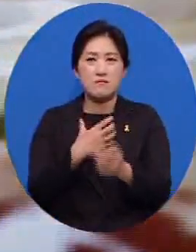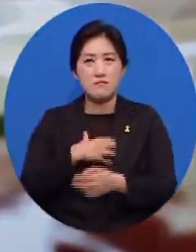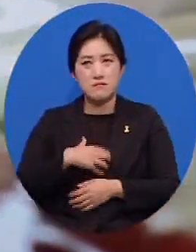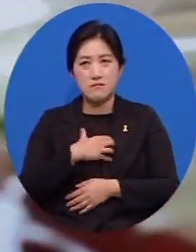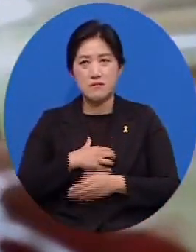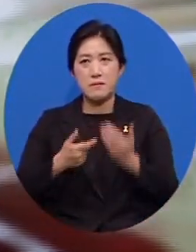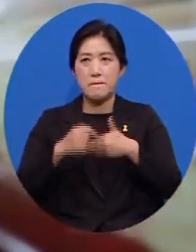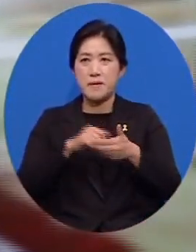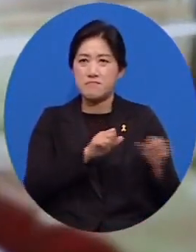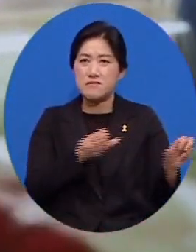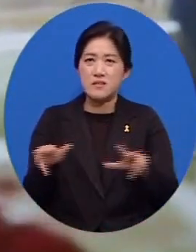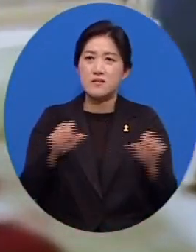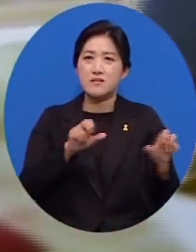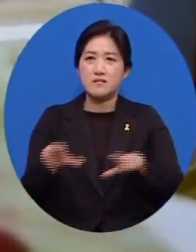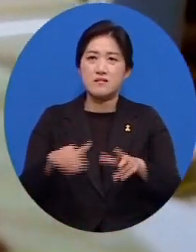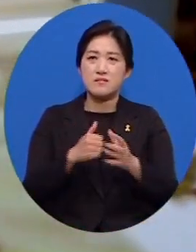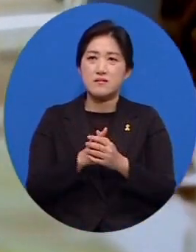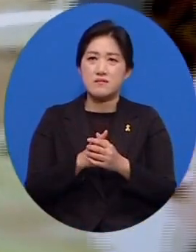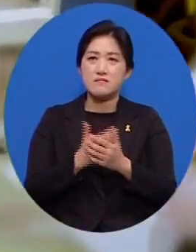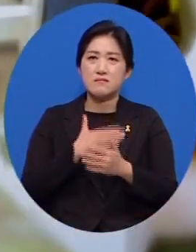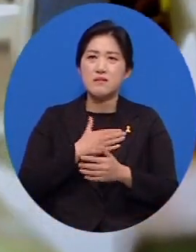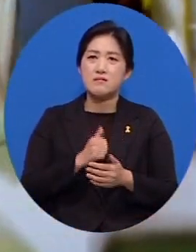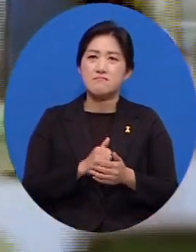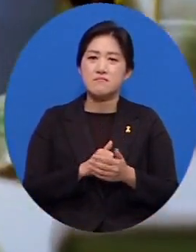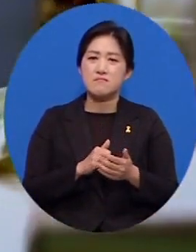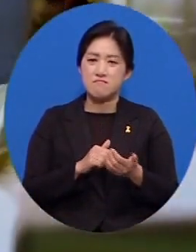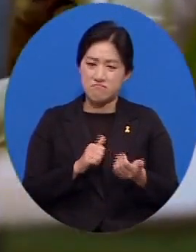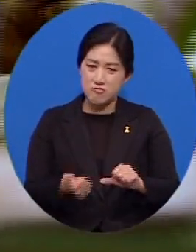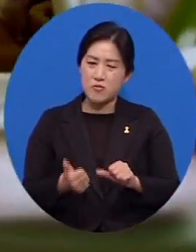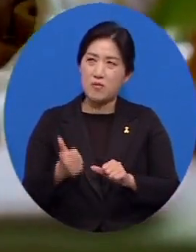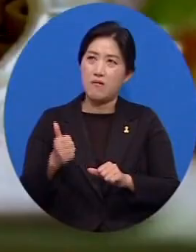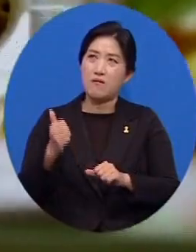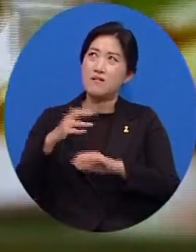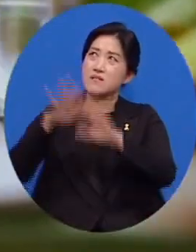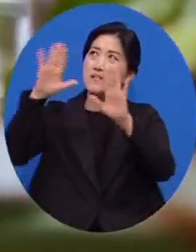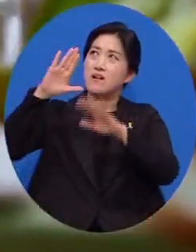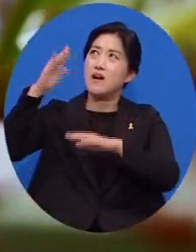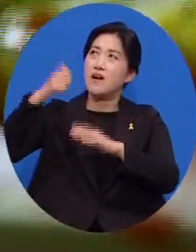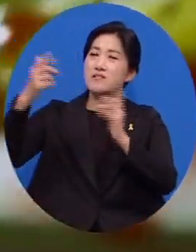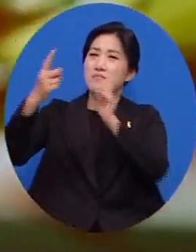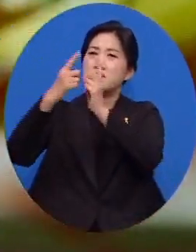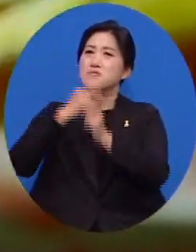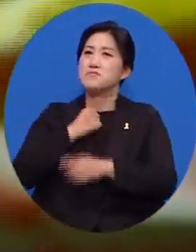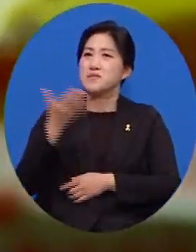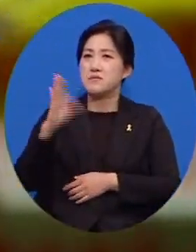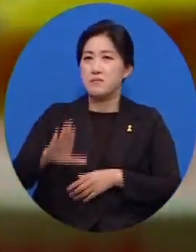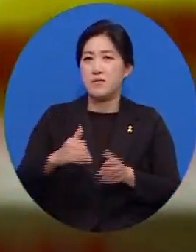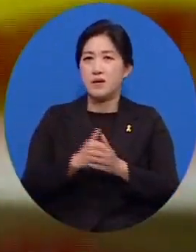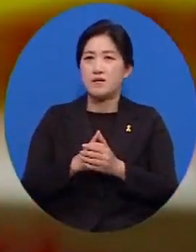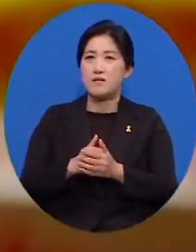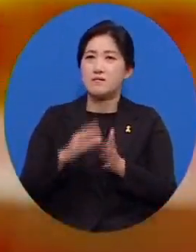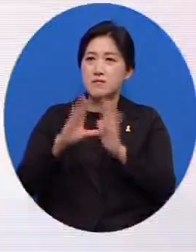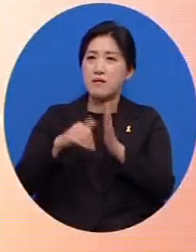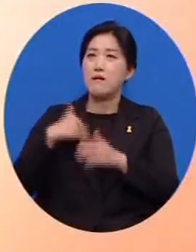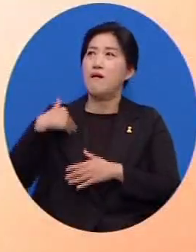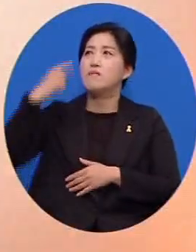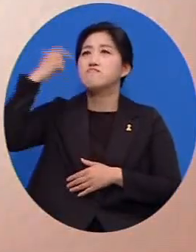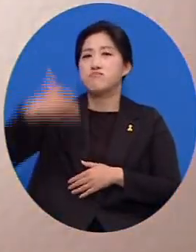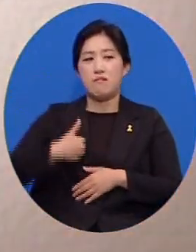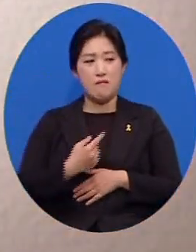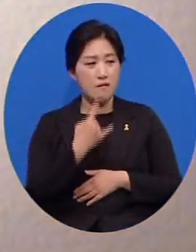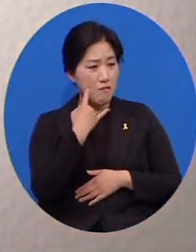마음 같아선 지금 당장 애들한테 가도 상관없지만 그럼 애가 물어볼까봐.